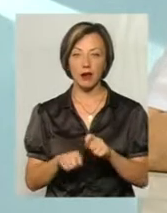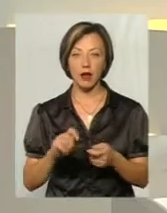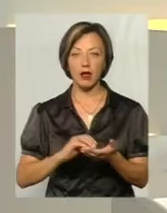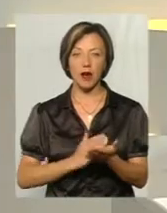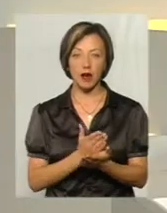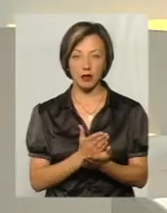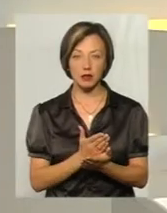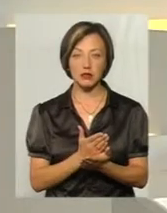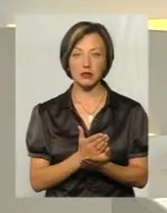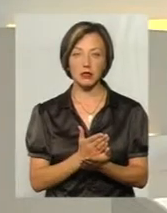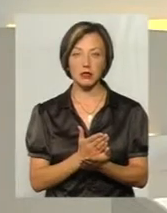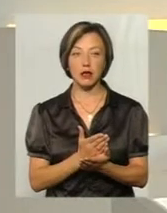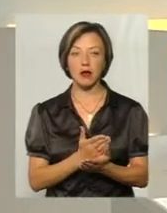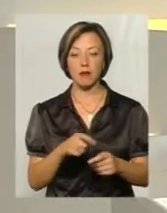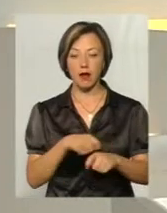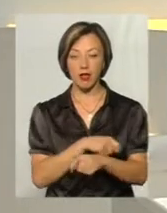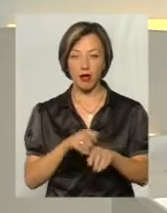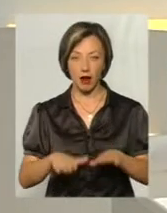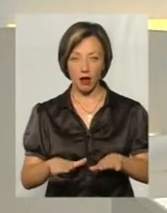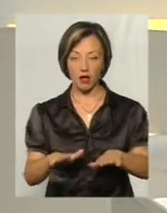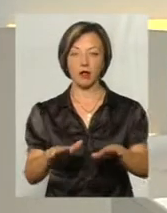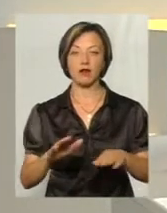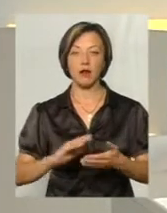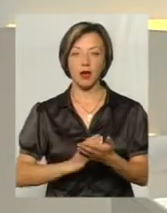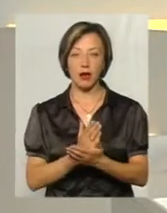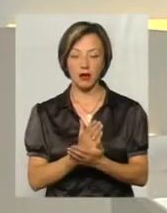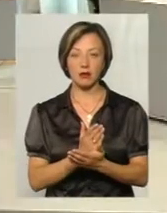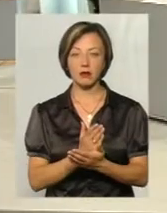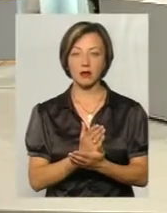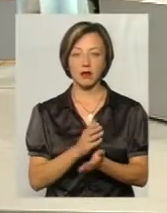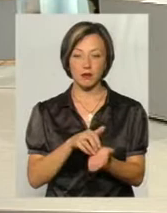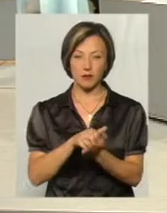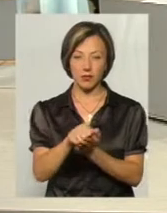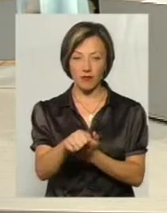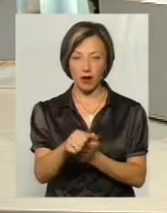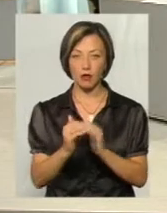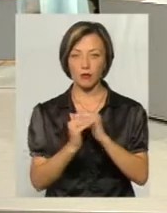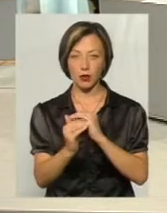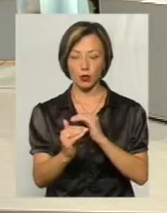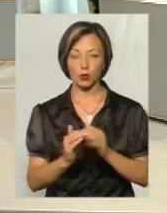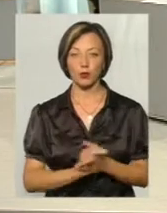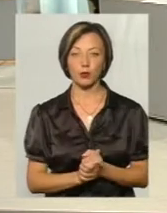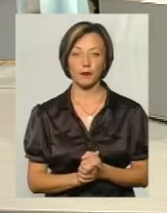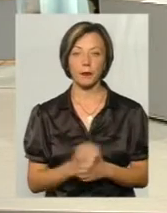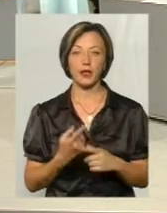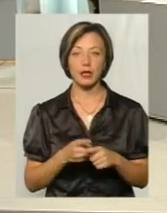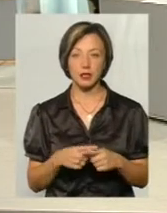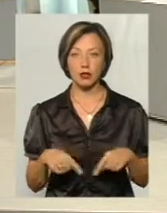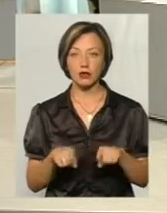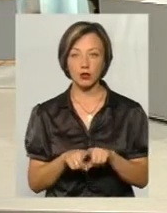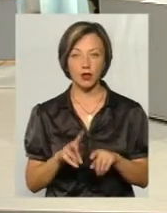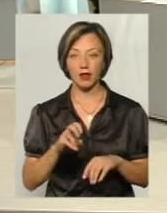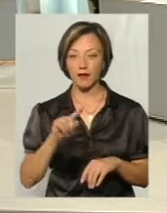якість укладених матеріалів, якість поставленого бітума, якість асфальтобетону. Це теж не є